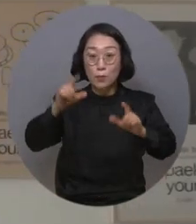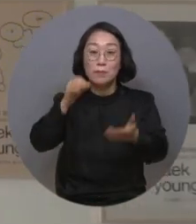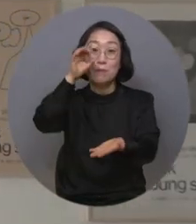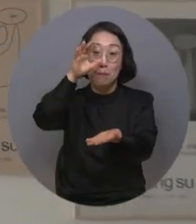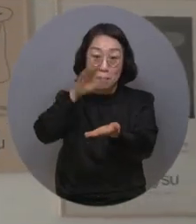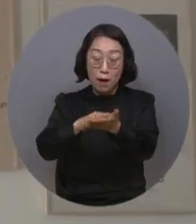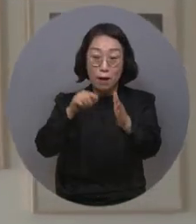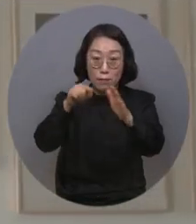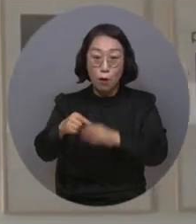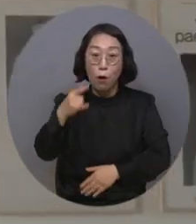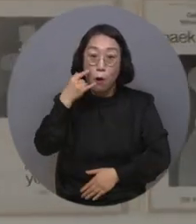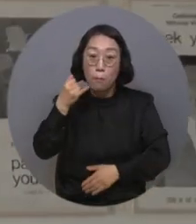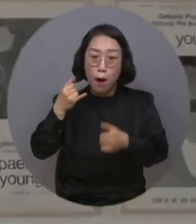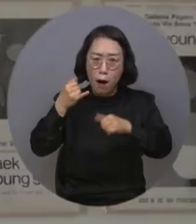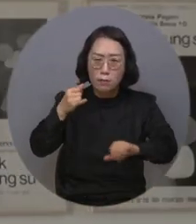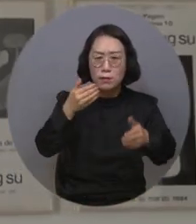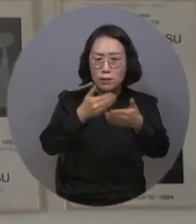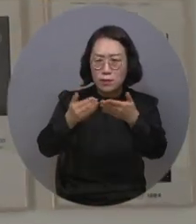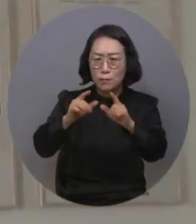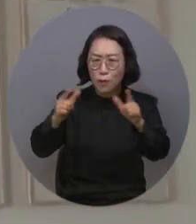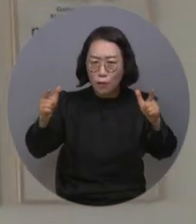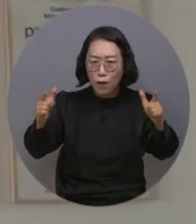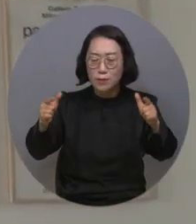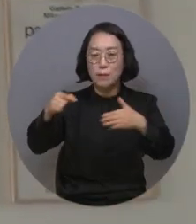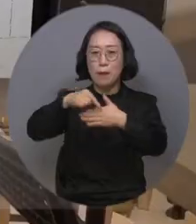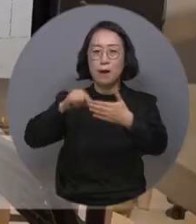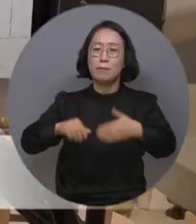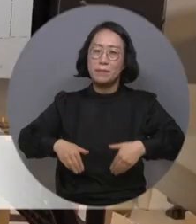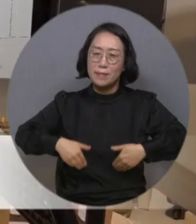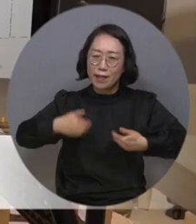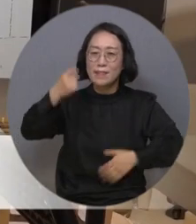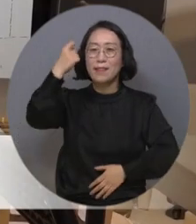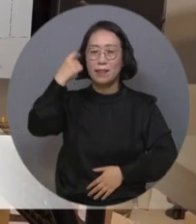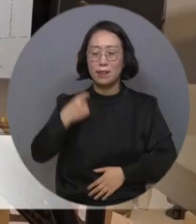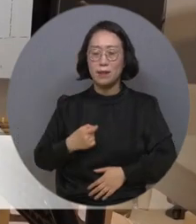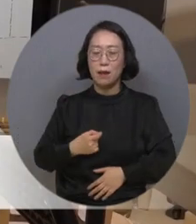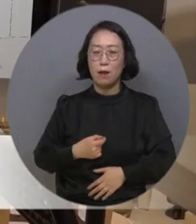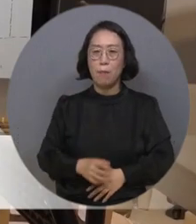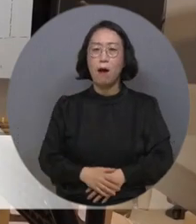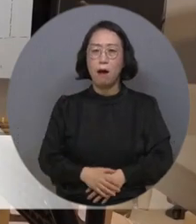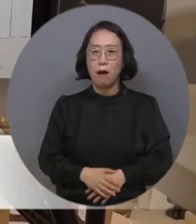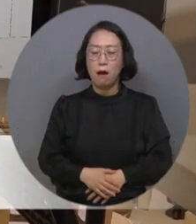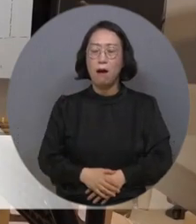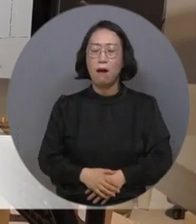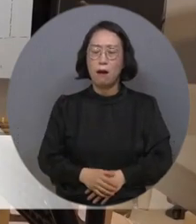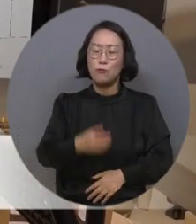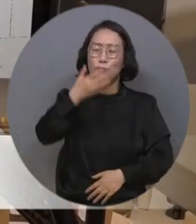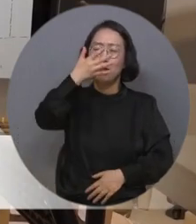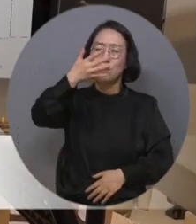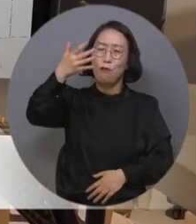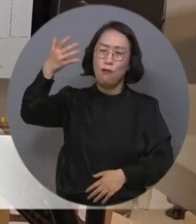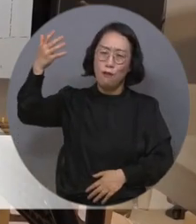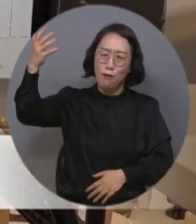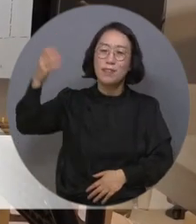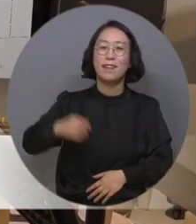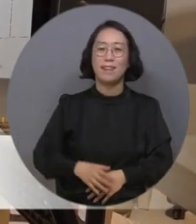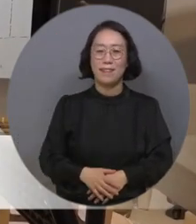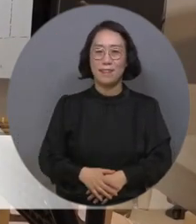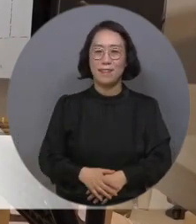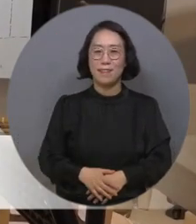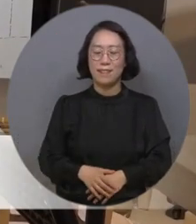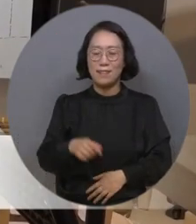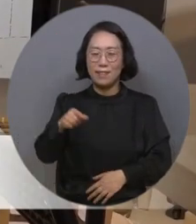쉽게 찾아볼 수 있는 모자상은 화가의 따뜻한 마음에 표현입니다 그 모습이 눈에 선에